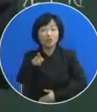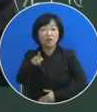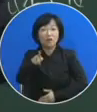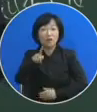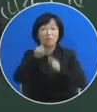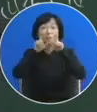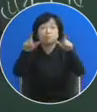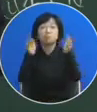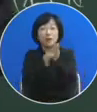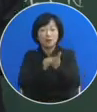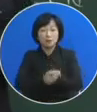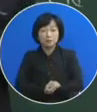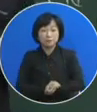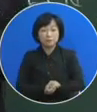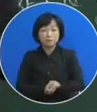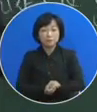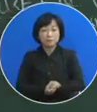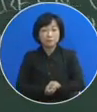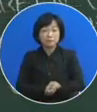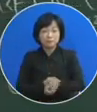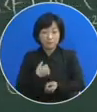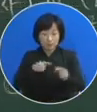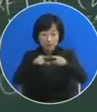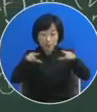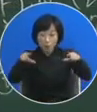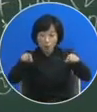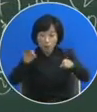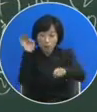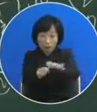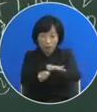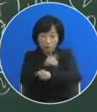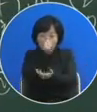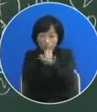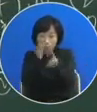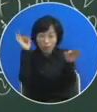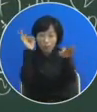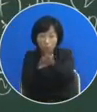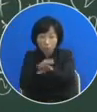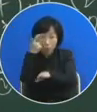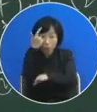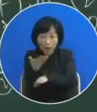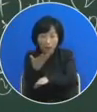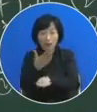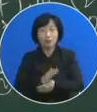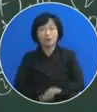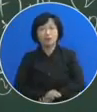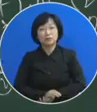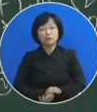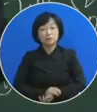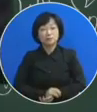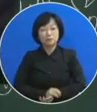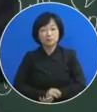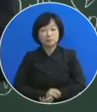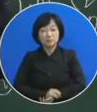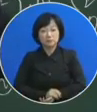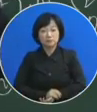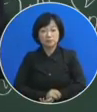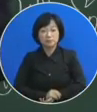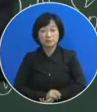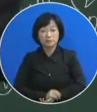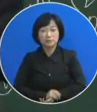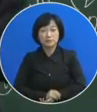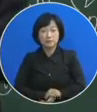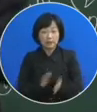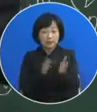아니, 어째서 표를 사면 죄가 없어지냐? How can you receive the absolution of sins by buying that ticket? 예수